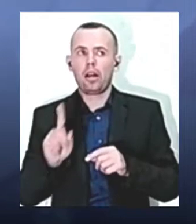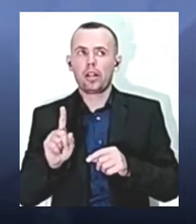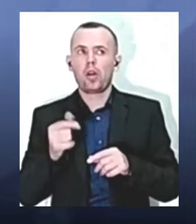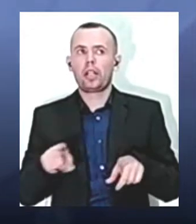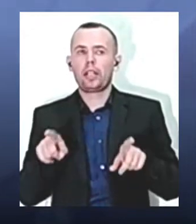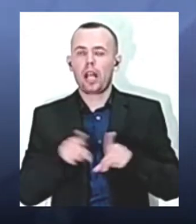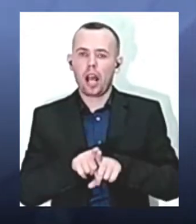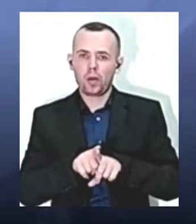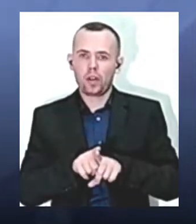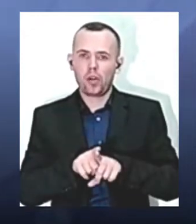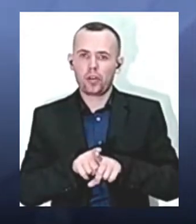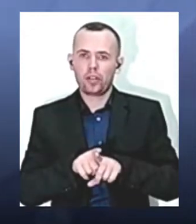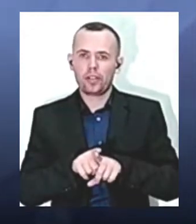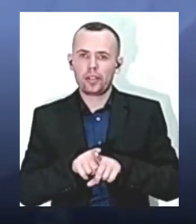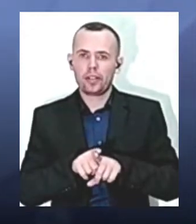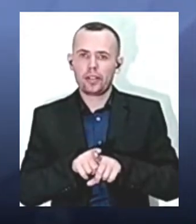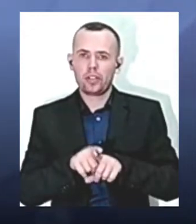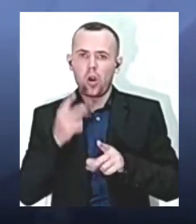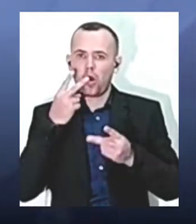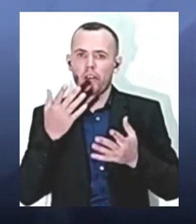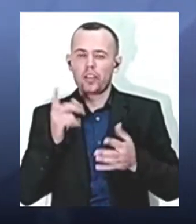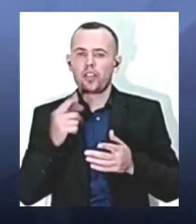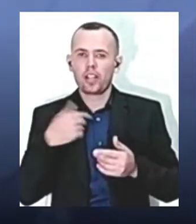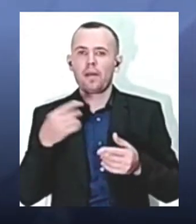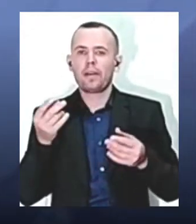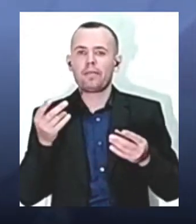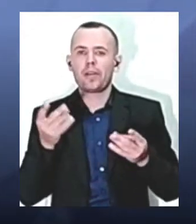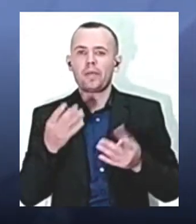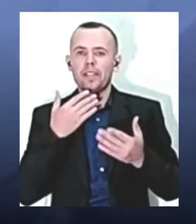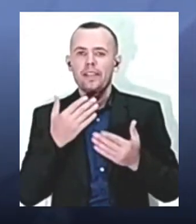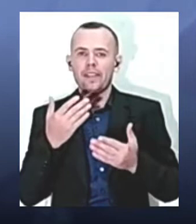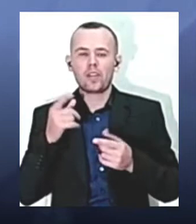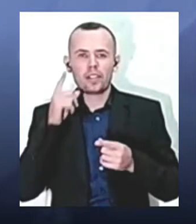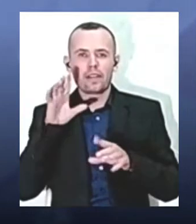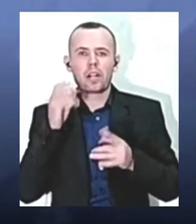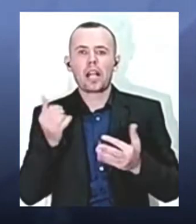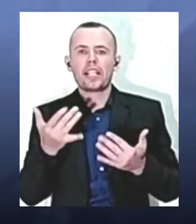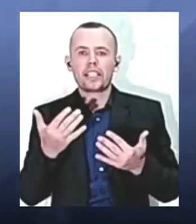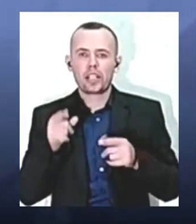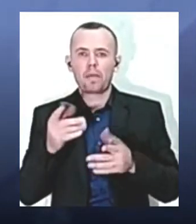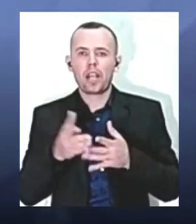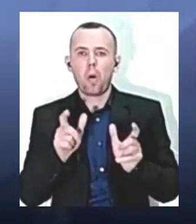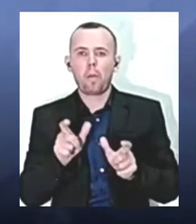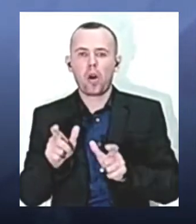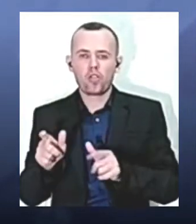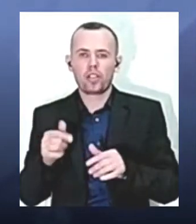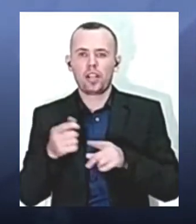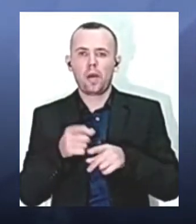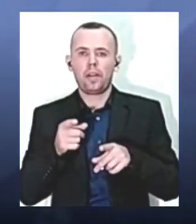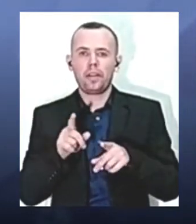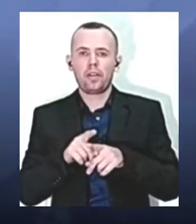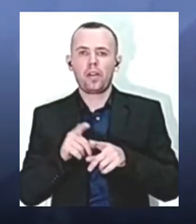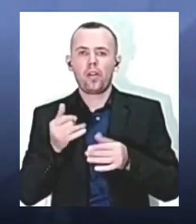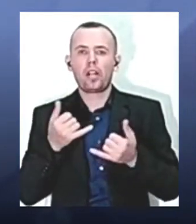також очевидно, що нам потрібні дебати стосовно того, наскільки певні обмеження є виправданими для того, щоб з одного